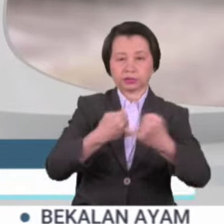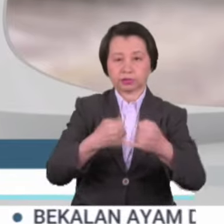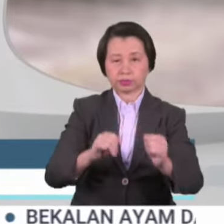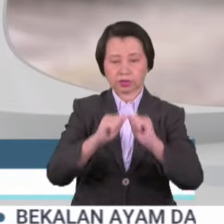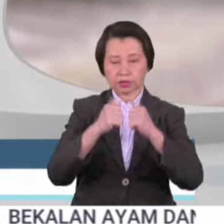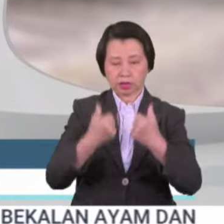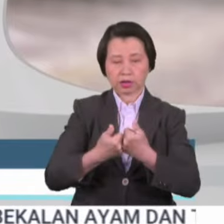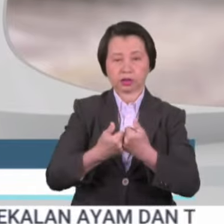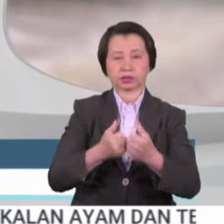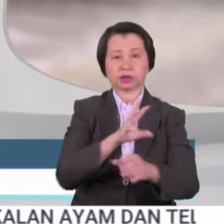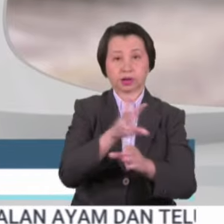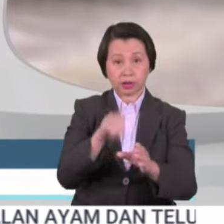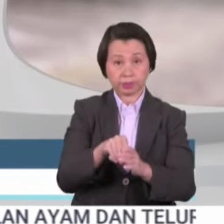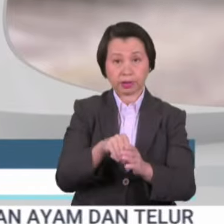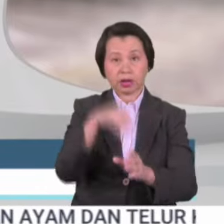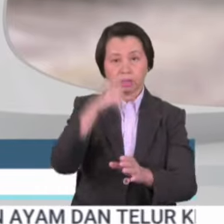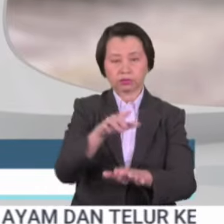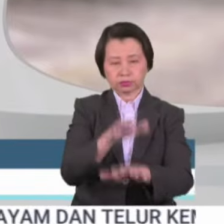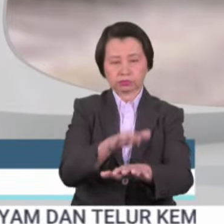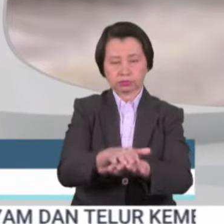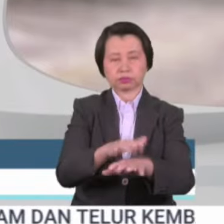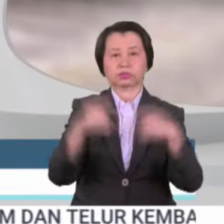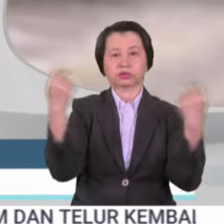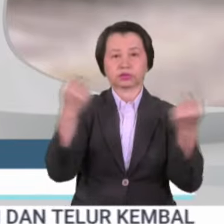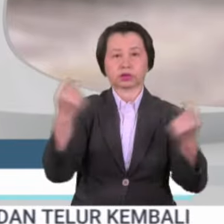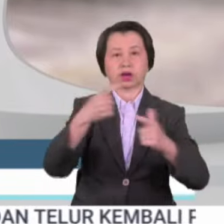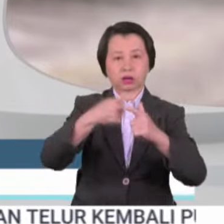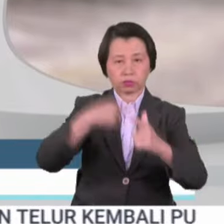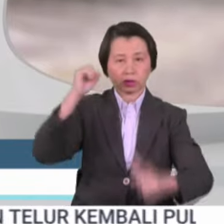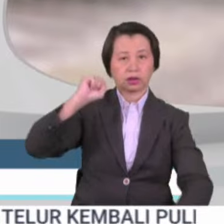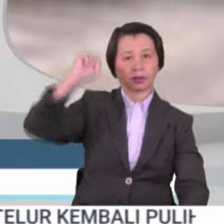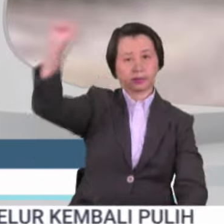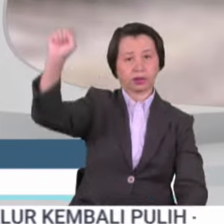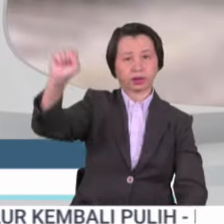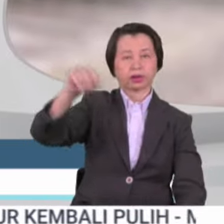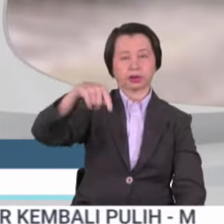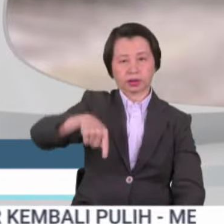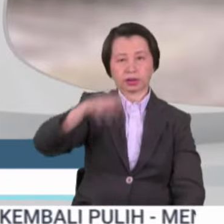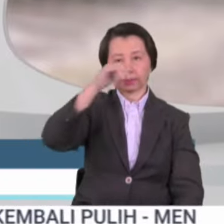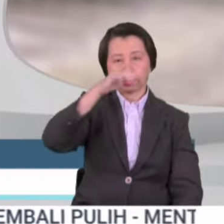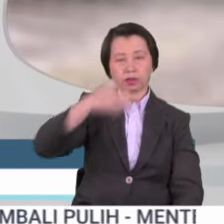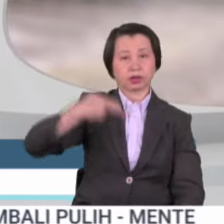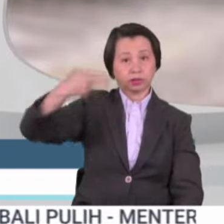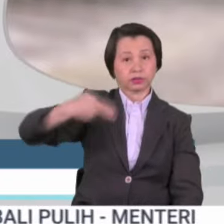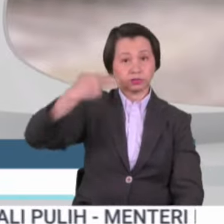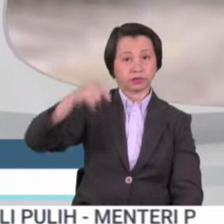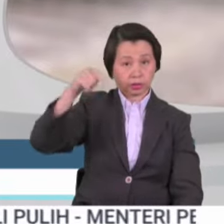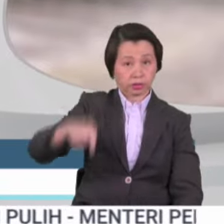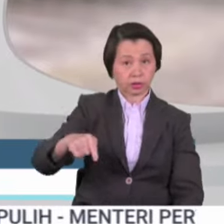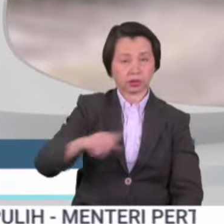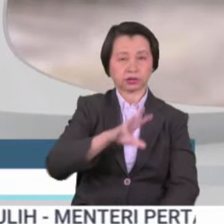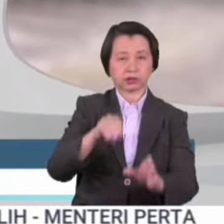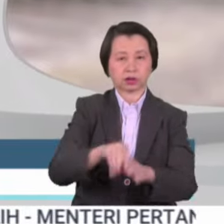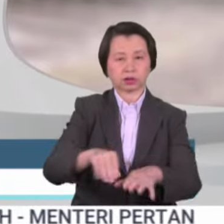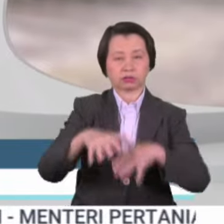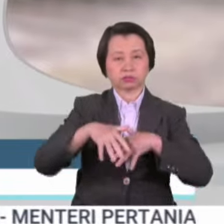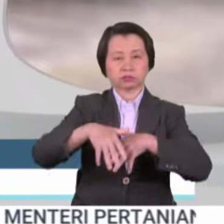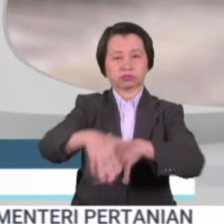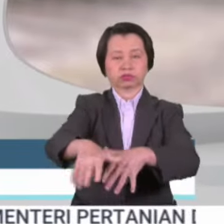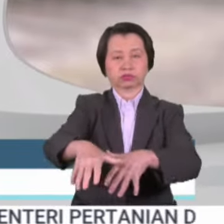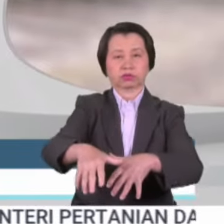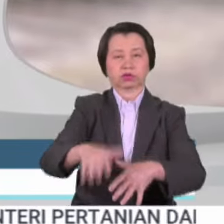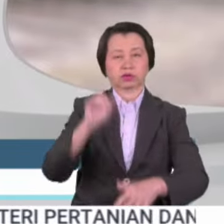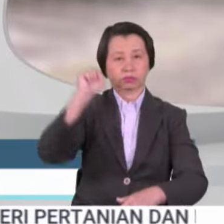dan agensi terlibat. Ia bagi menyemarakkan sambutan bulan kebangsaan di negeri bersejarah ini. Ini termasuk konvoi